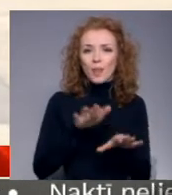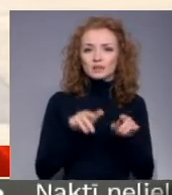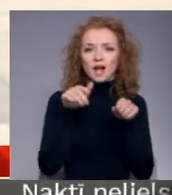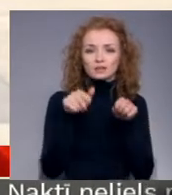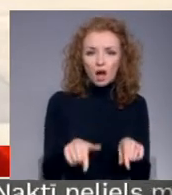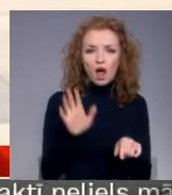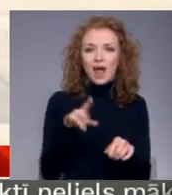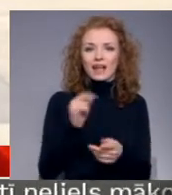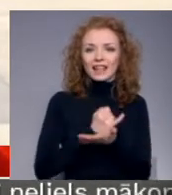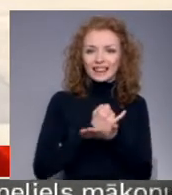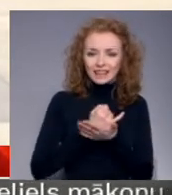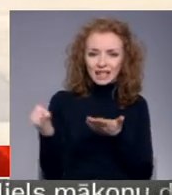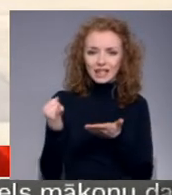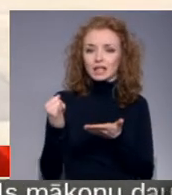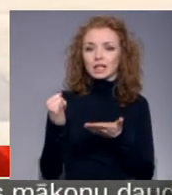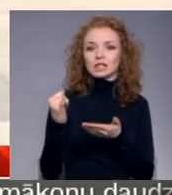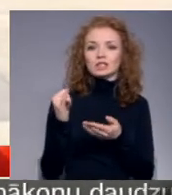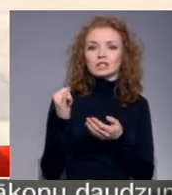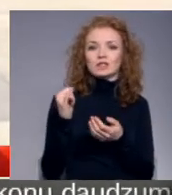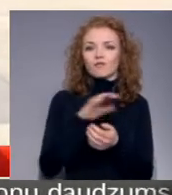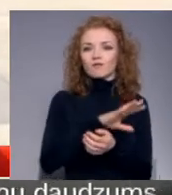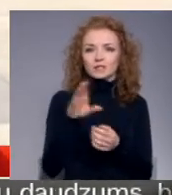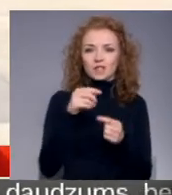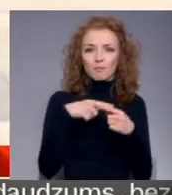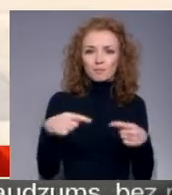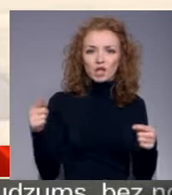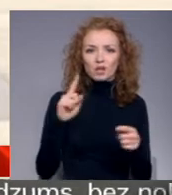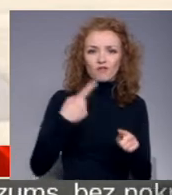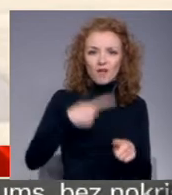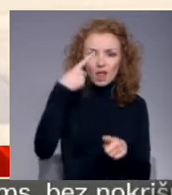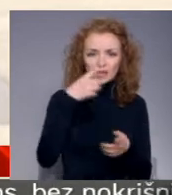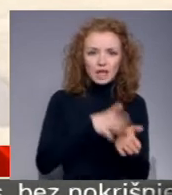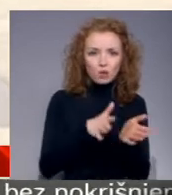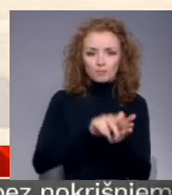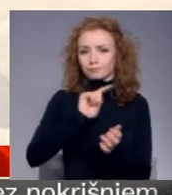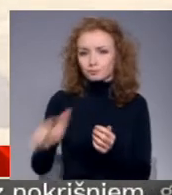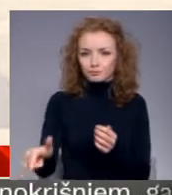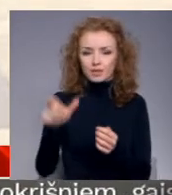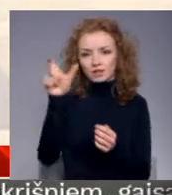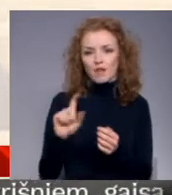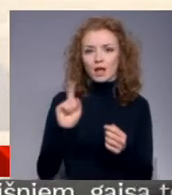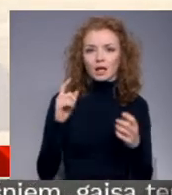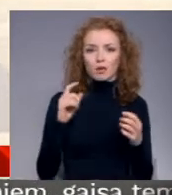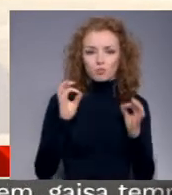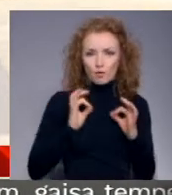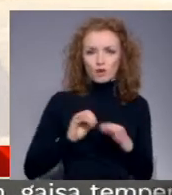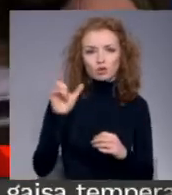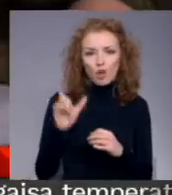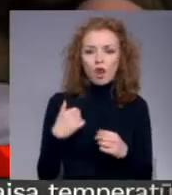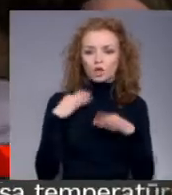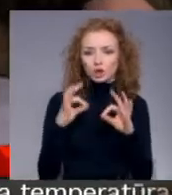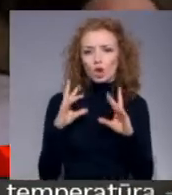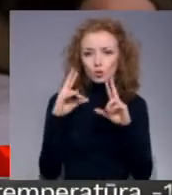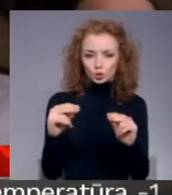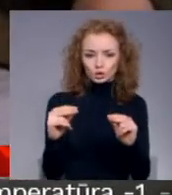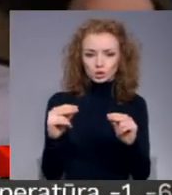ir sterīls, tīrs, viss ir vienreizējs, cilvēki ir profesionāli. Es tiešām uzticos.